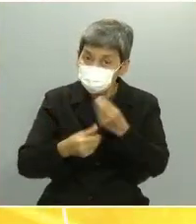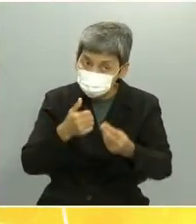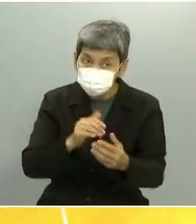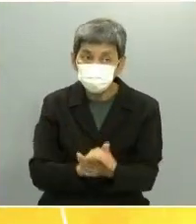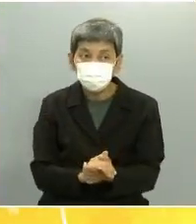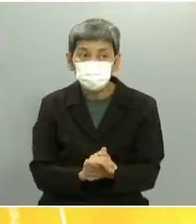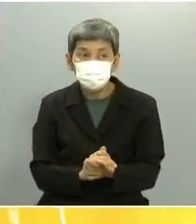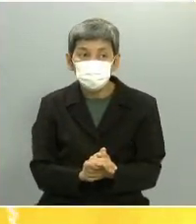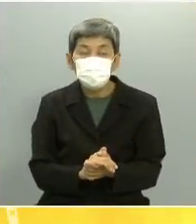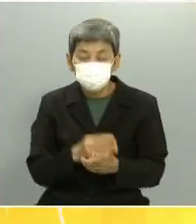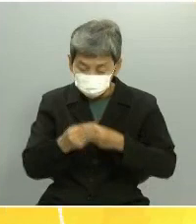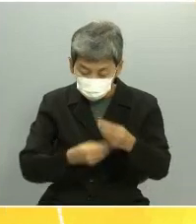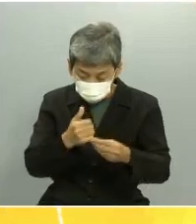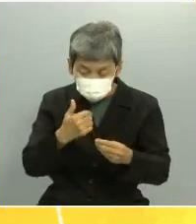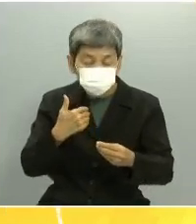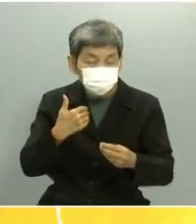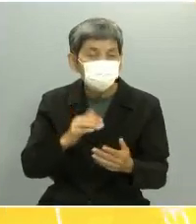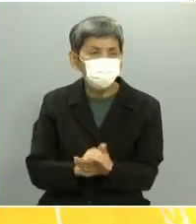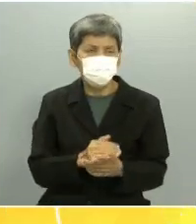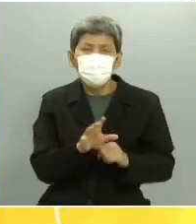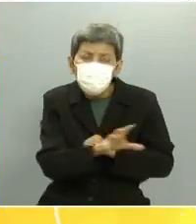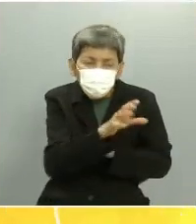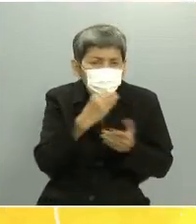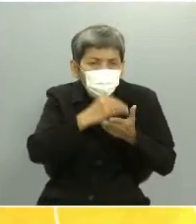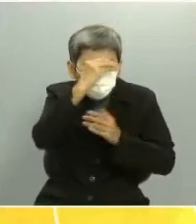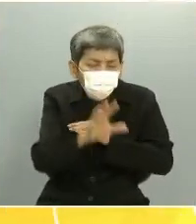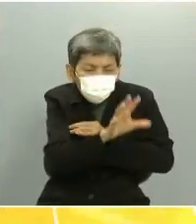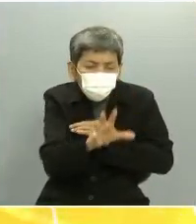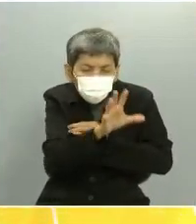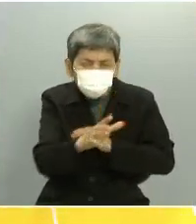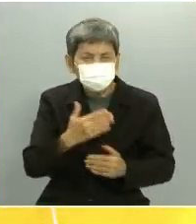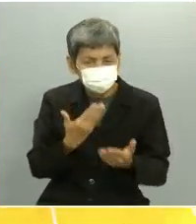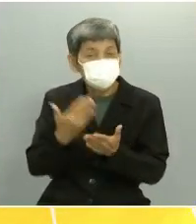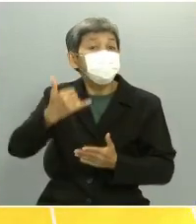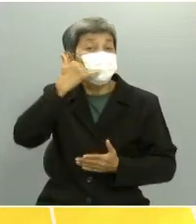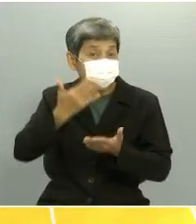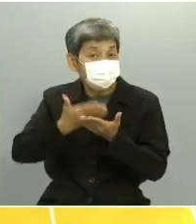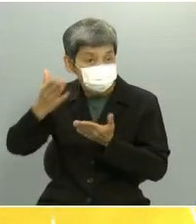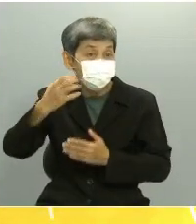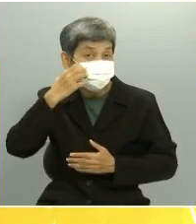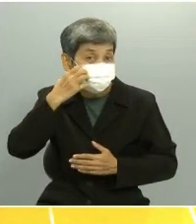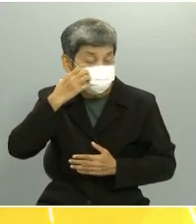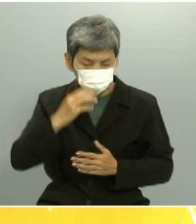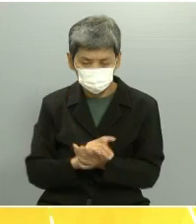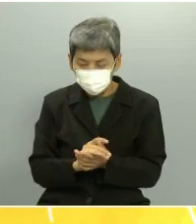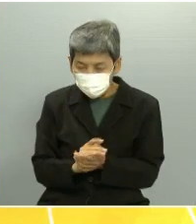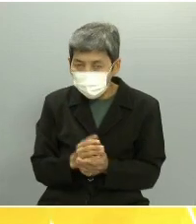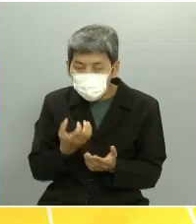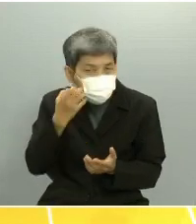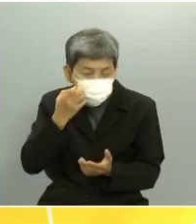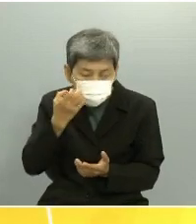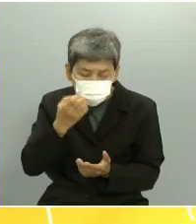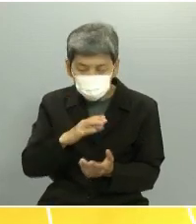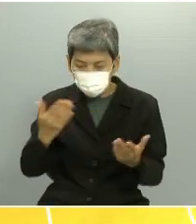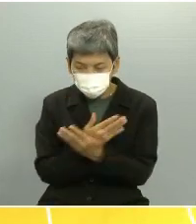เอาของจริงมาส่งแต่ไปหลอกเด็กๆ เขาสั่งมือถือส่งผงซักฟอกหลอ